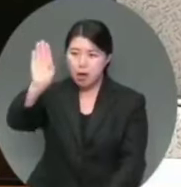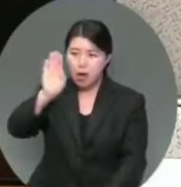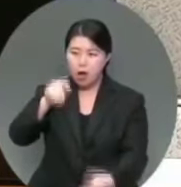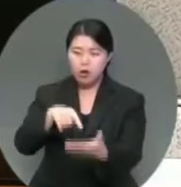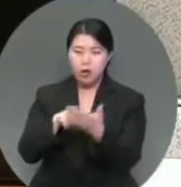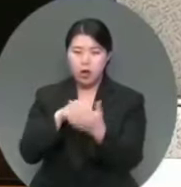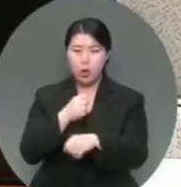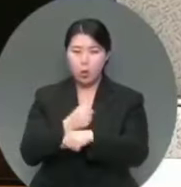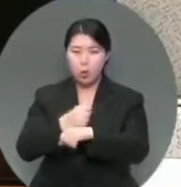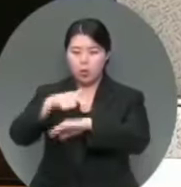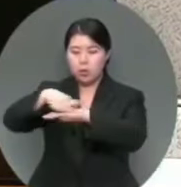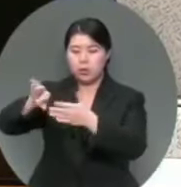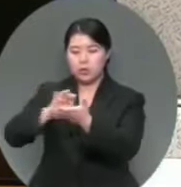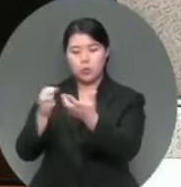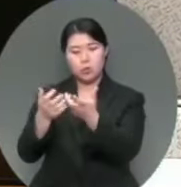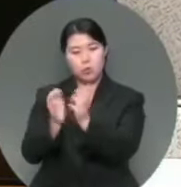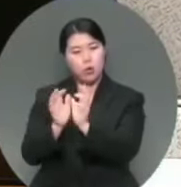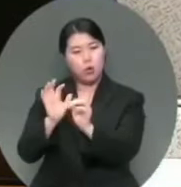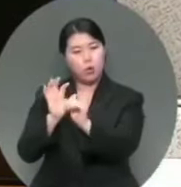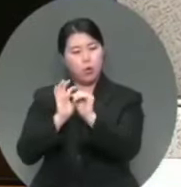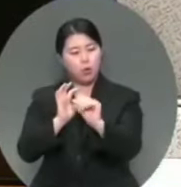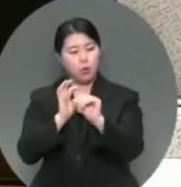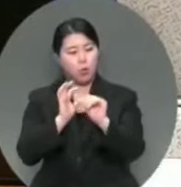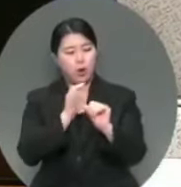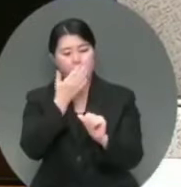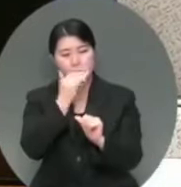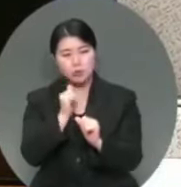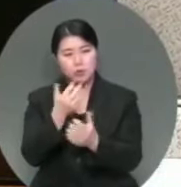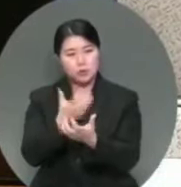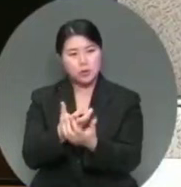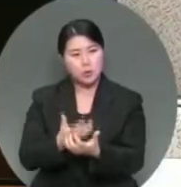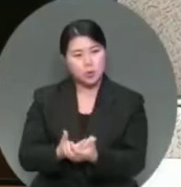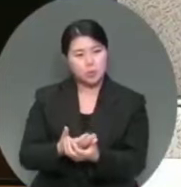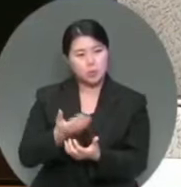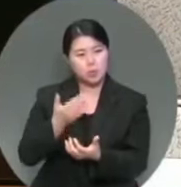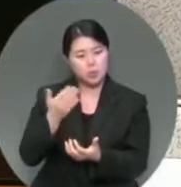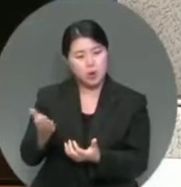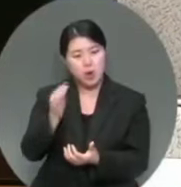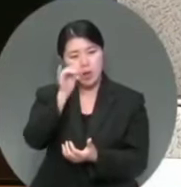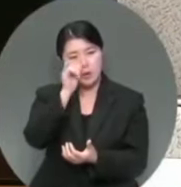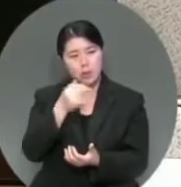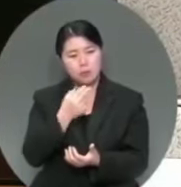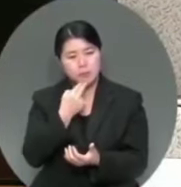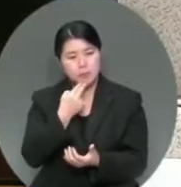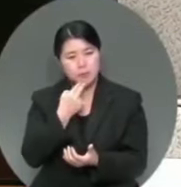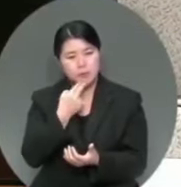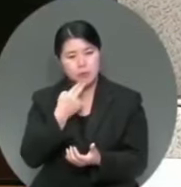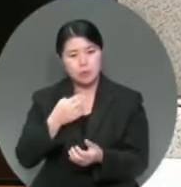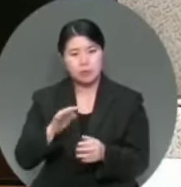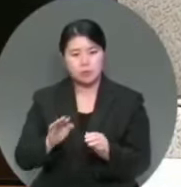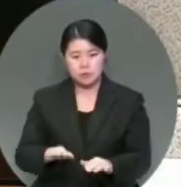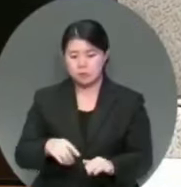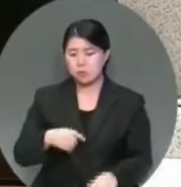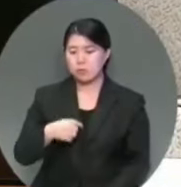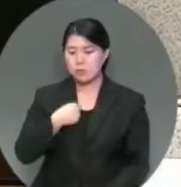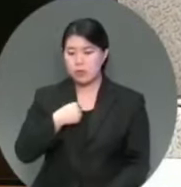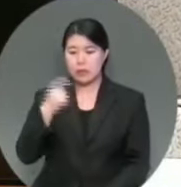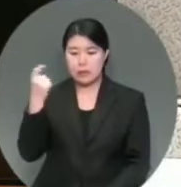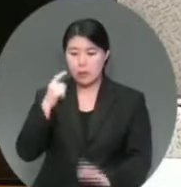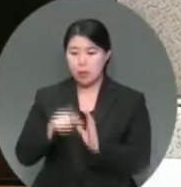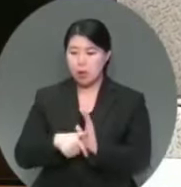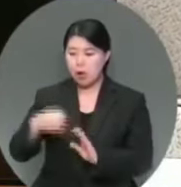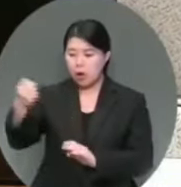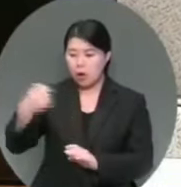기재부가 활용하게끔 그렇게 자료를 제공했는지에 대해서는 지금 저희는 그런 자료가 없다라는 답변을